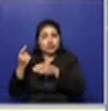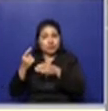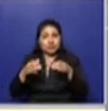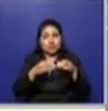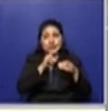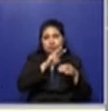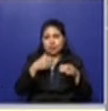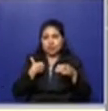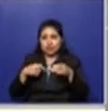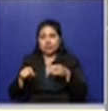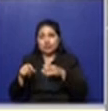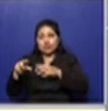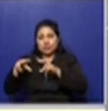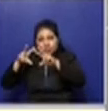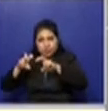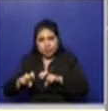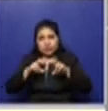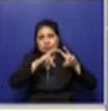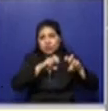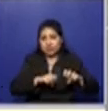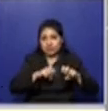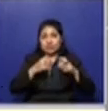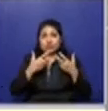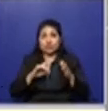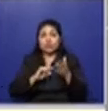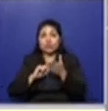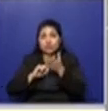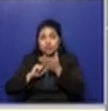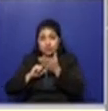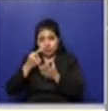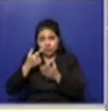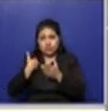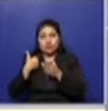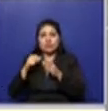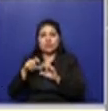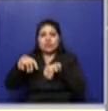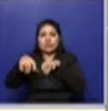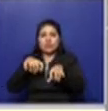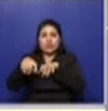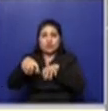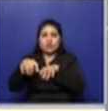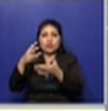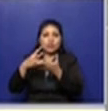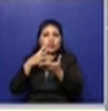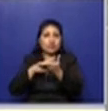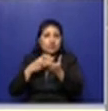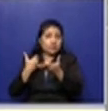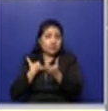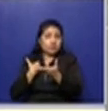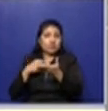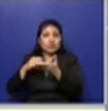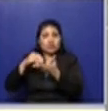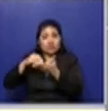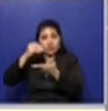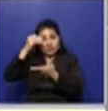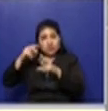การศึกษาสองแบบแบบแรกนะครับเราได้มีการจัดวาระในการประชุมเพื่อศึกษาค้นคว้าทบทวนรายงานผ